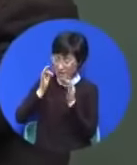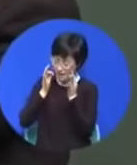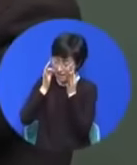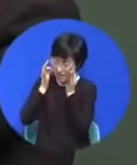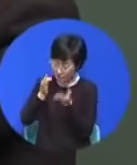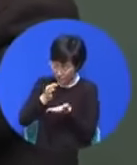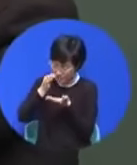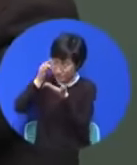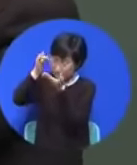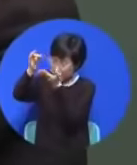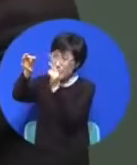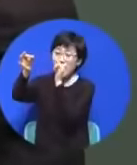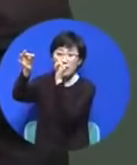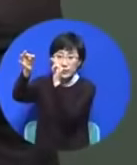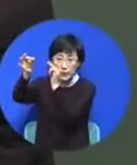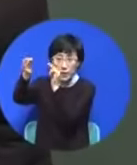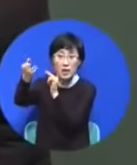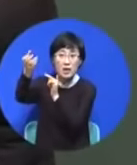기적